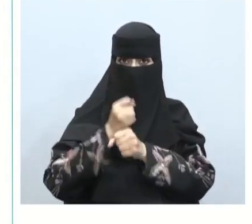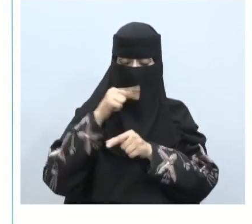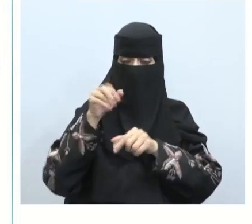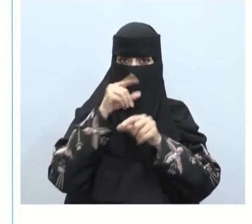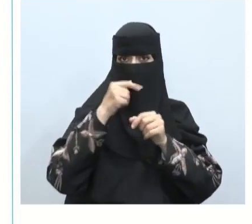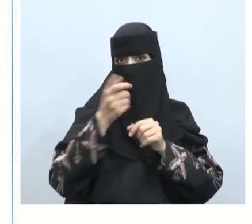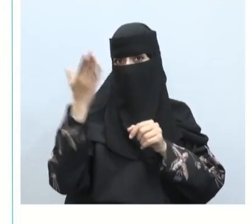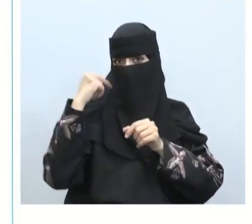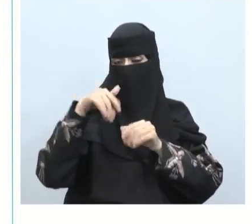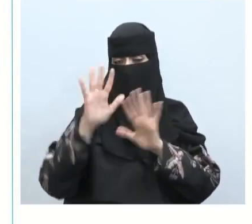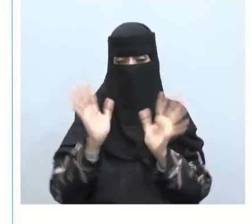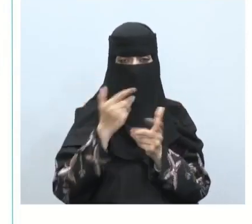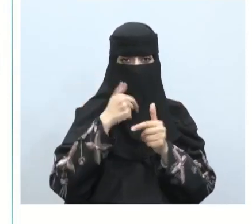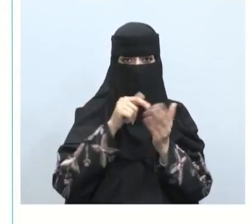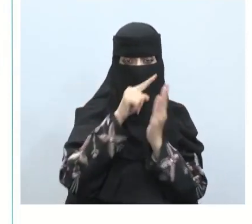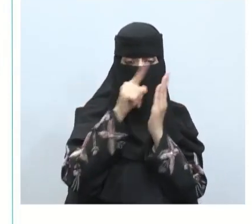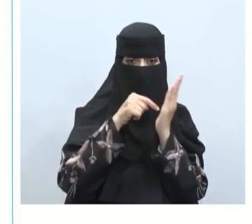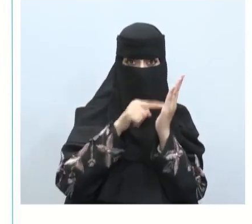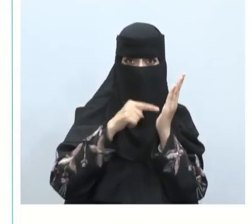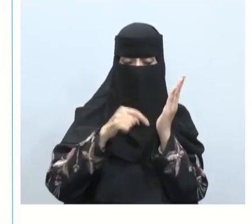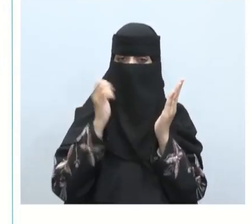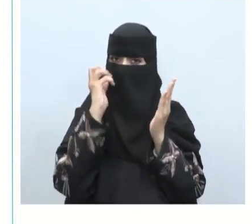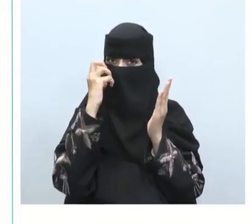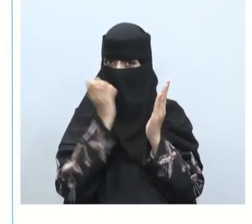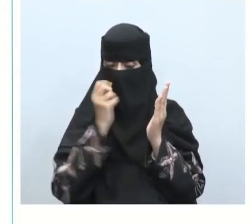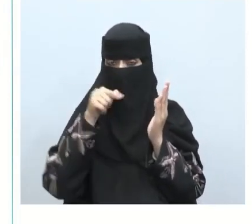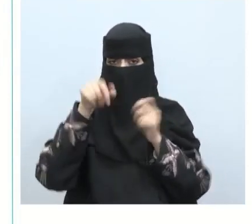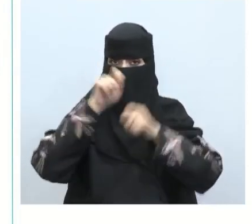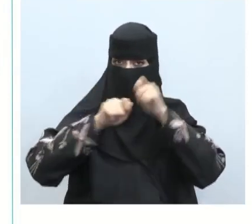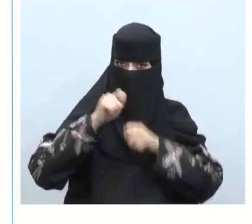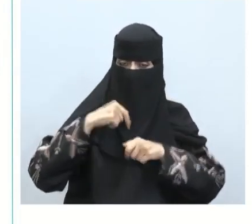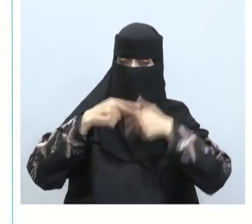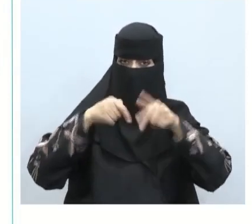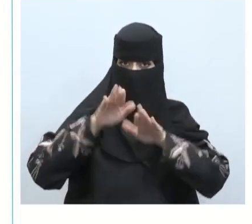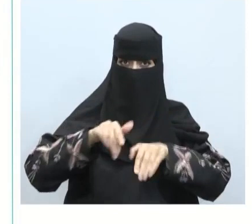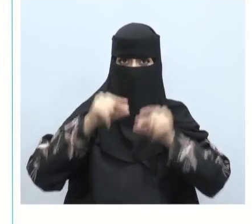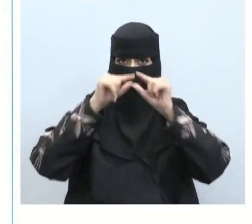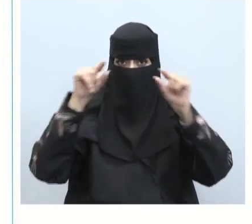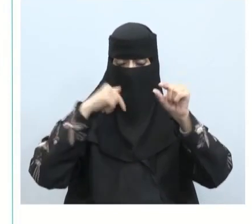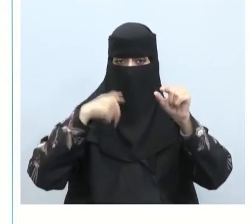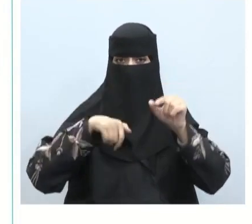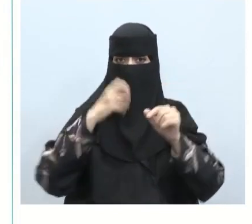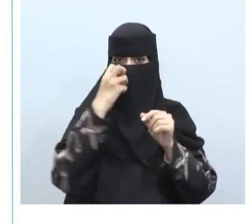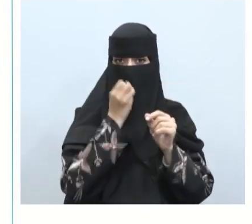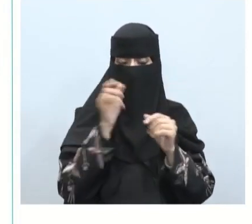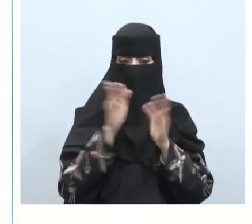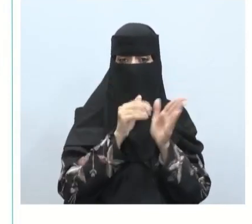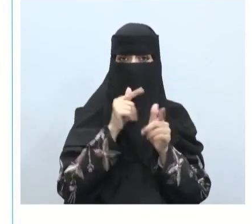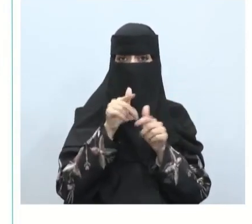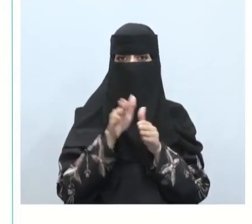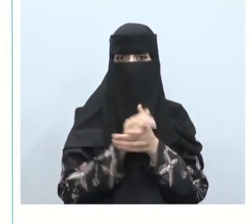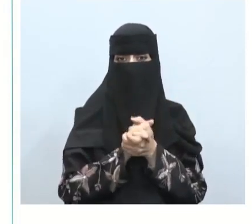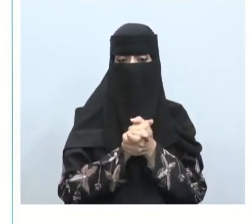كلاود سابقا على اي جهاز ابل ويمكنك استخدامه طالما لديك معرف ابل ابل اي